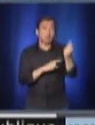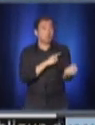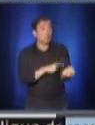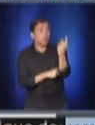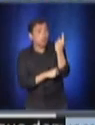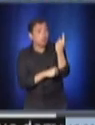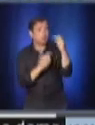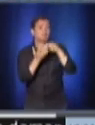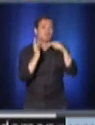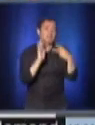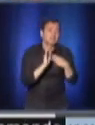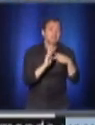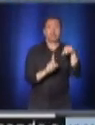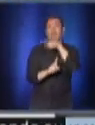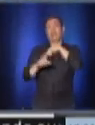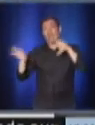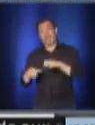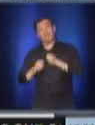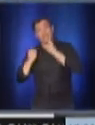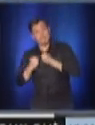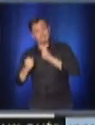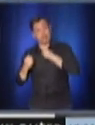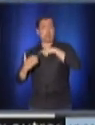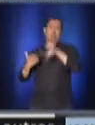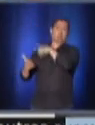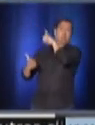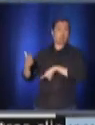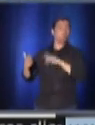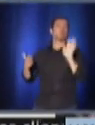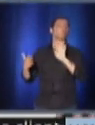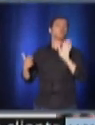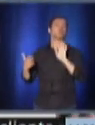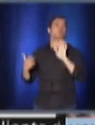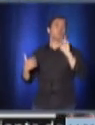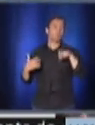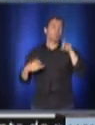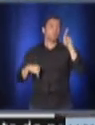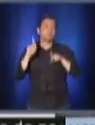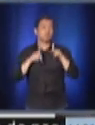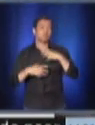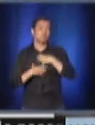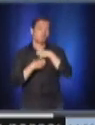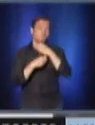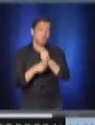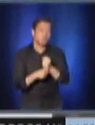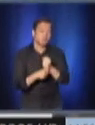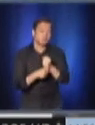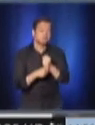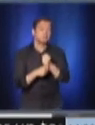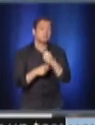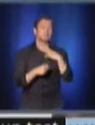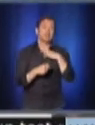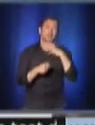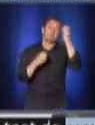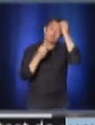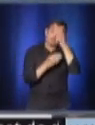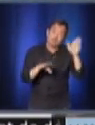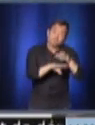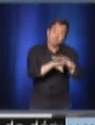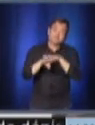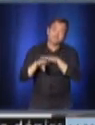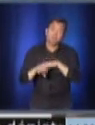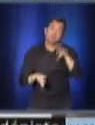j'ai faits? La réponse, c'est on va s'organiser pour pas. On a fait confiance aux gens et je m'adresse plus à la population